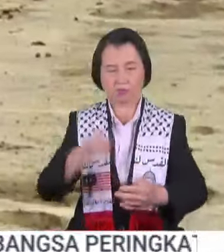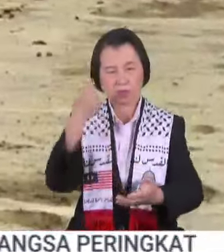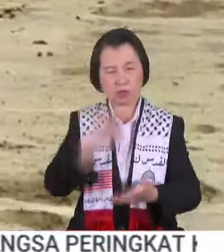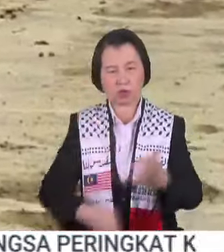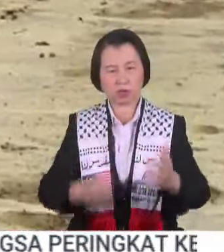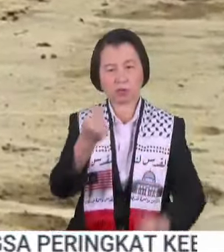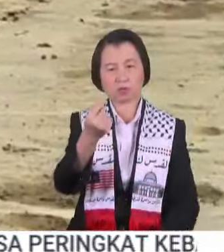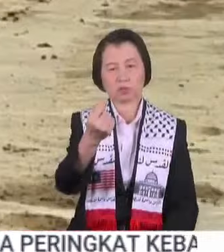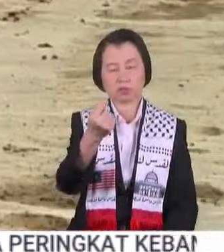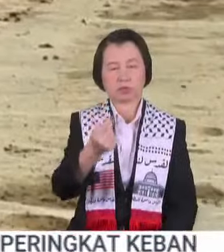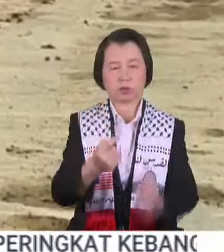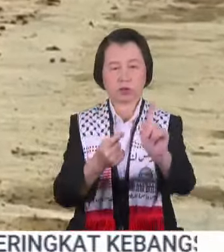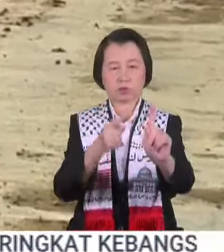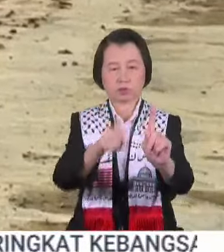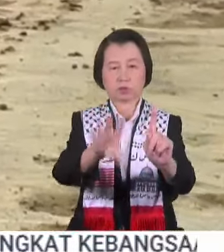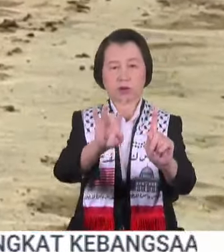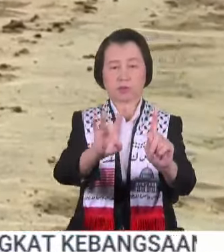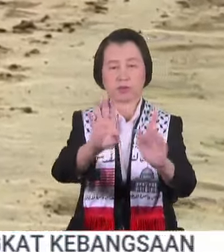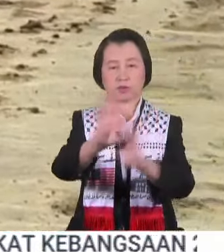kos sekitar